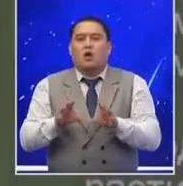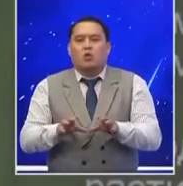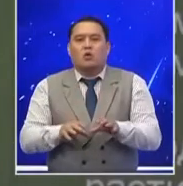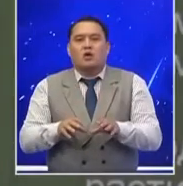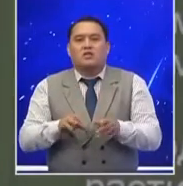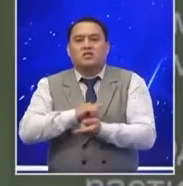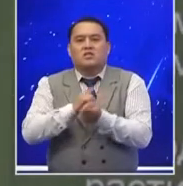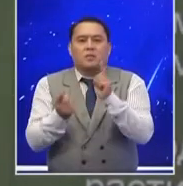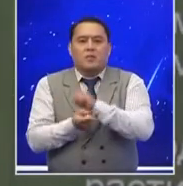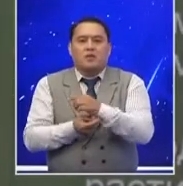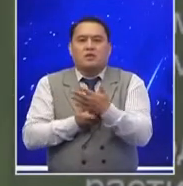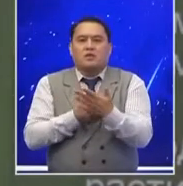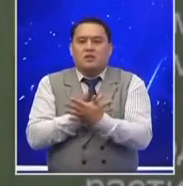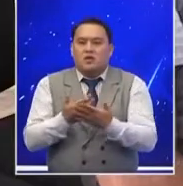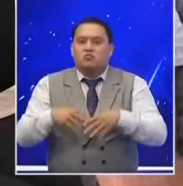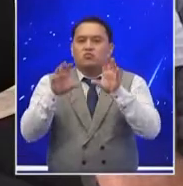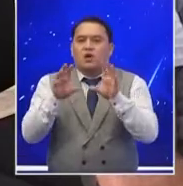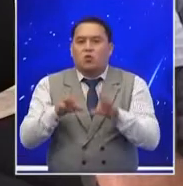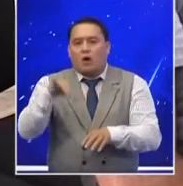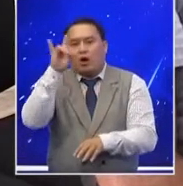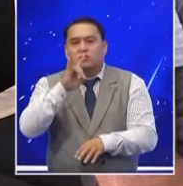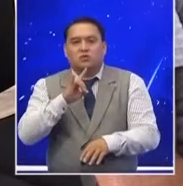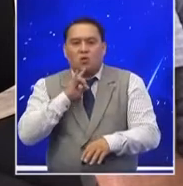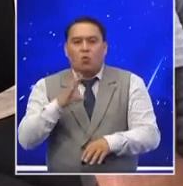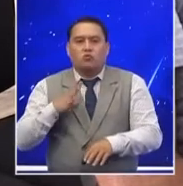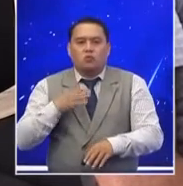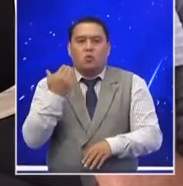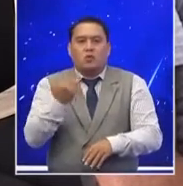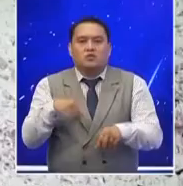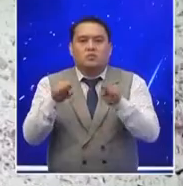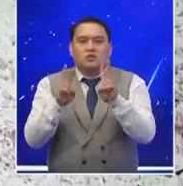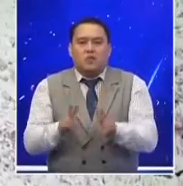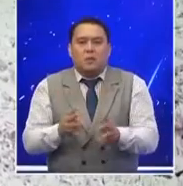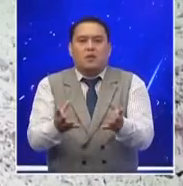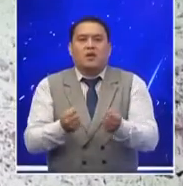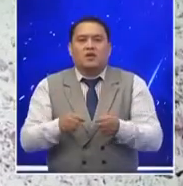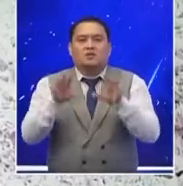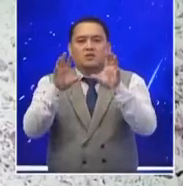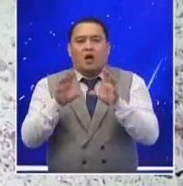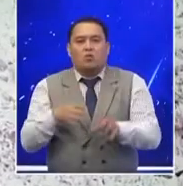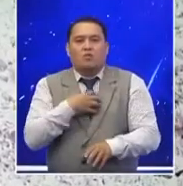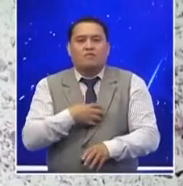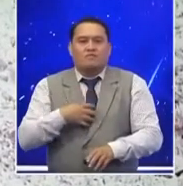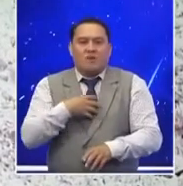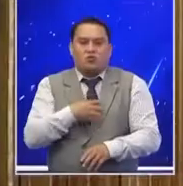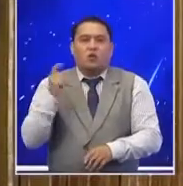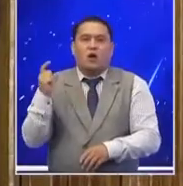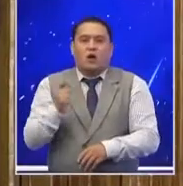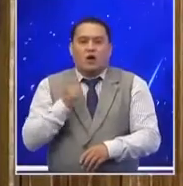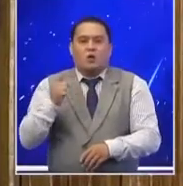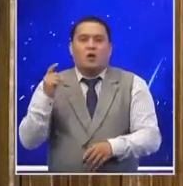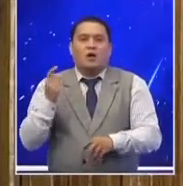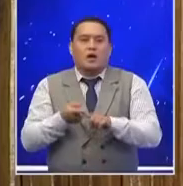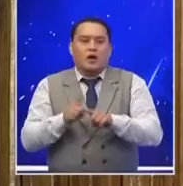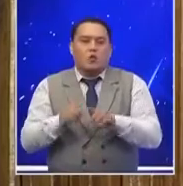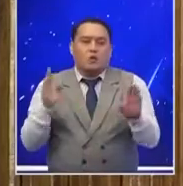повлечет изменение нескольких кодексов Республики Казахстан. Тем не менее, по словам специалистов, принятие закона играет важную роль в экологии и экономике